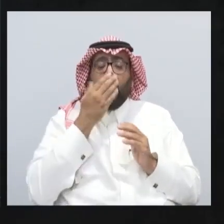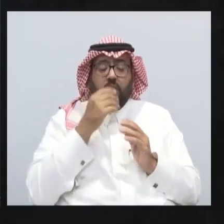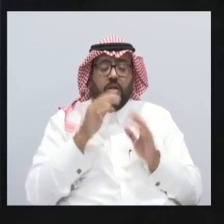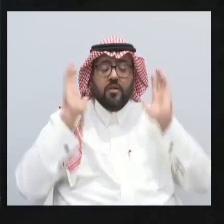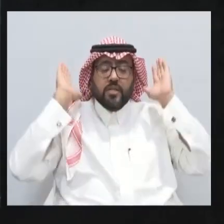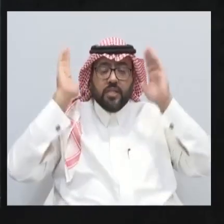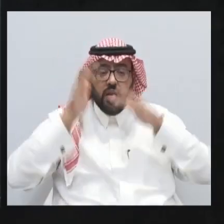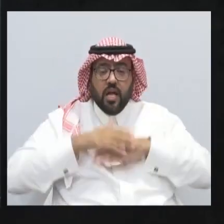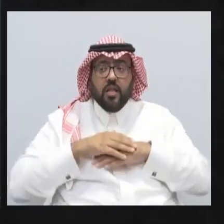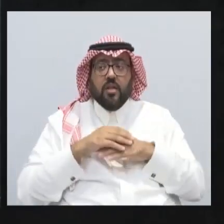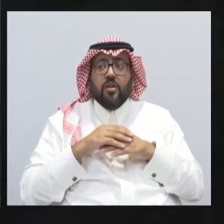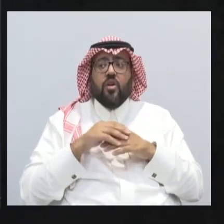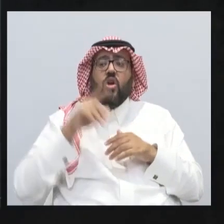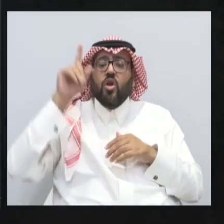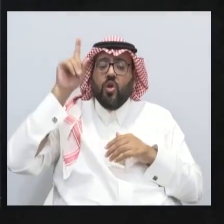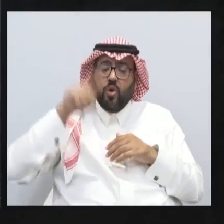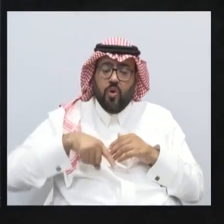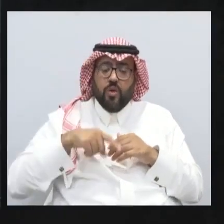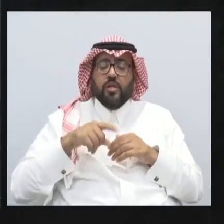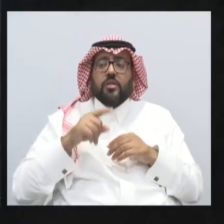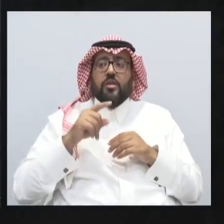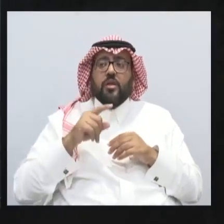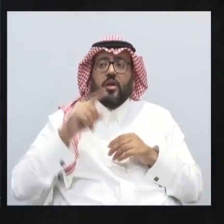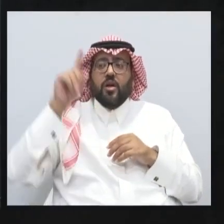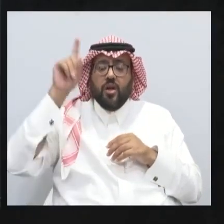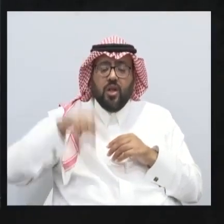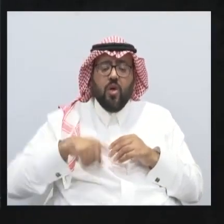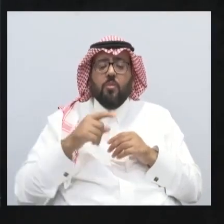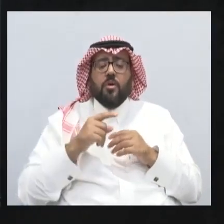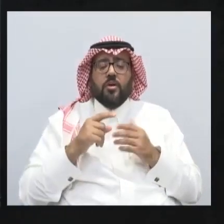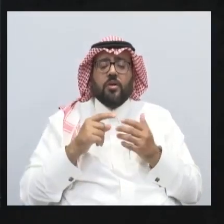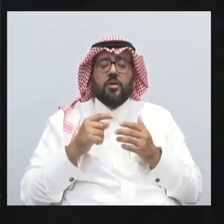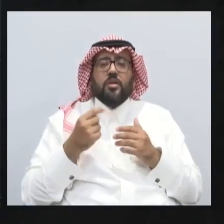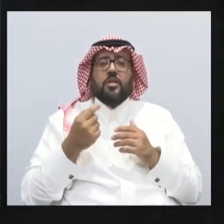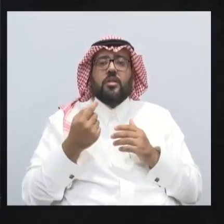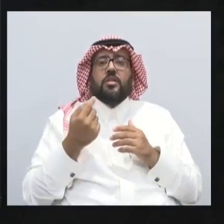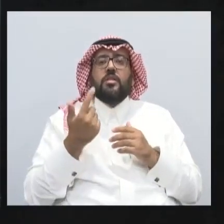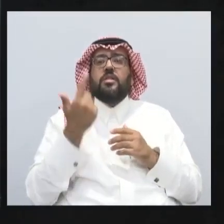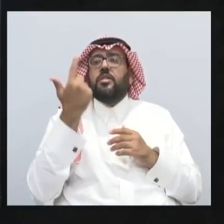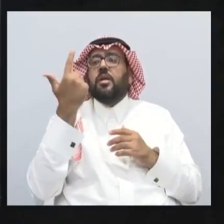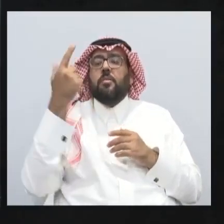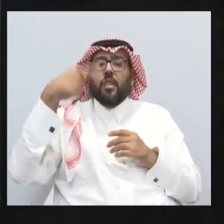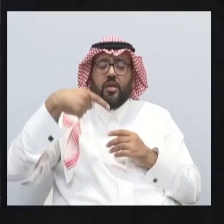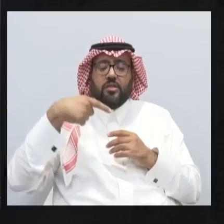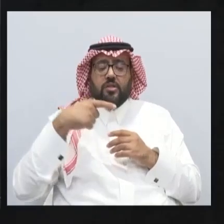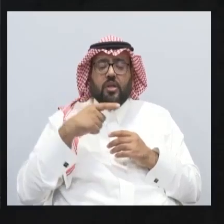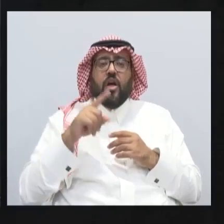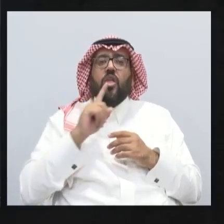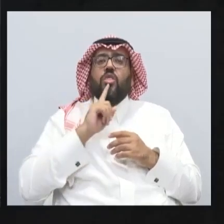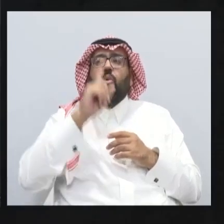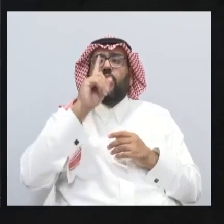صلواتنا في كل صلاه في اليوم نقرا سبعه عشر مره هذا التوحيد